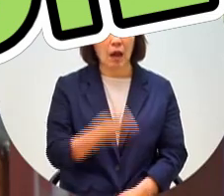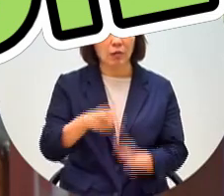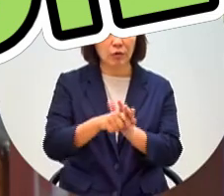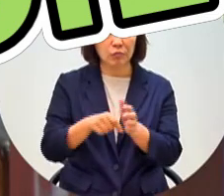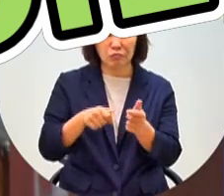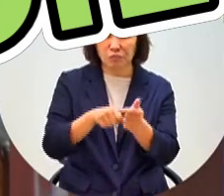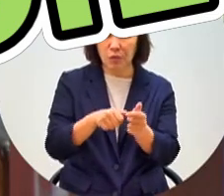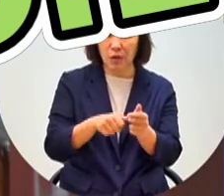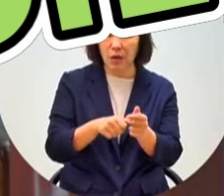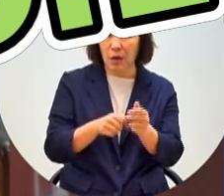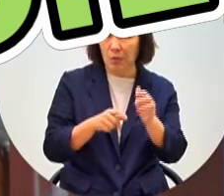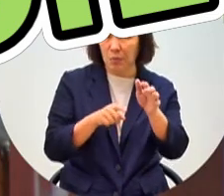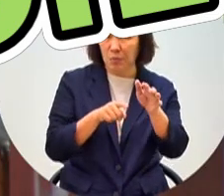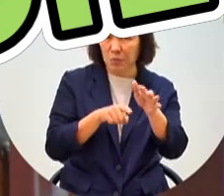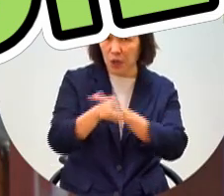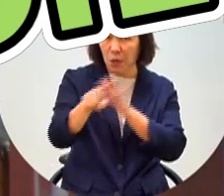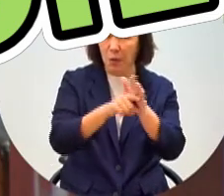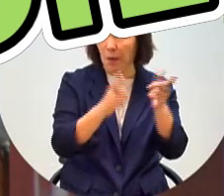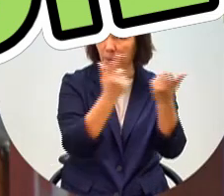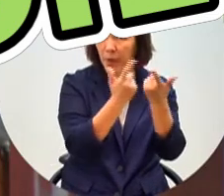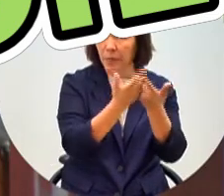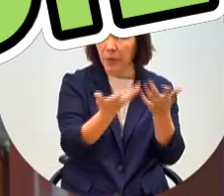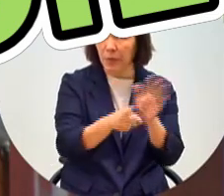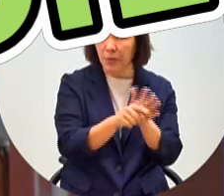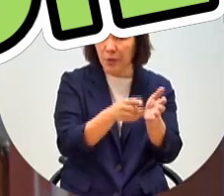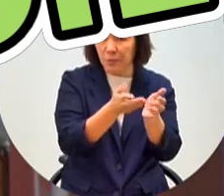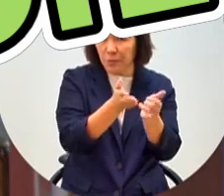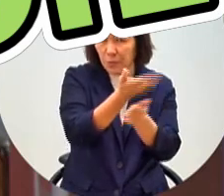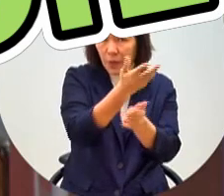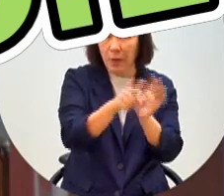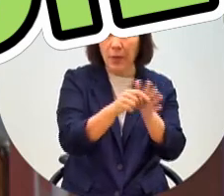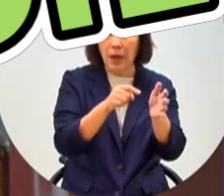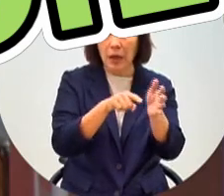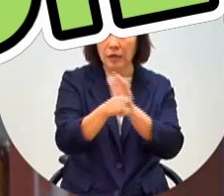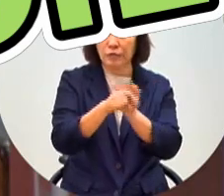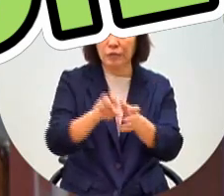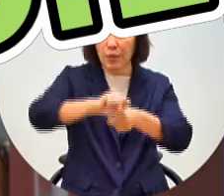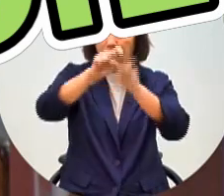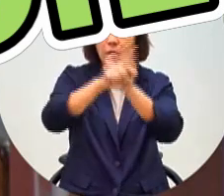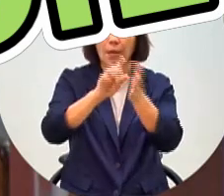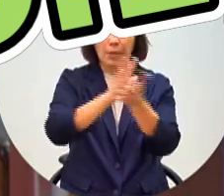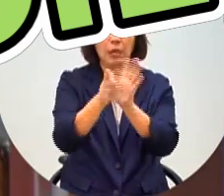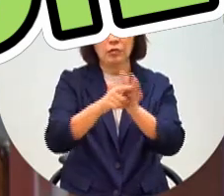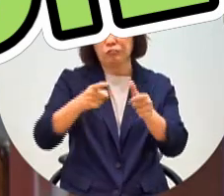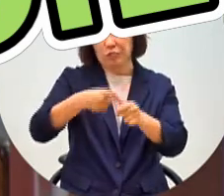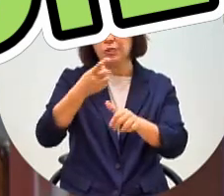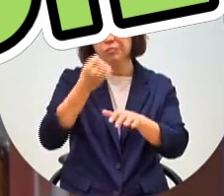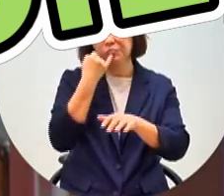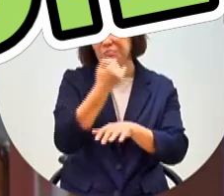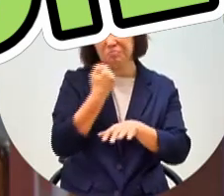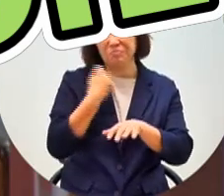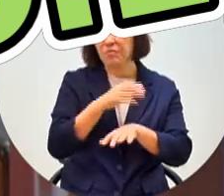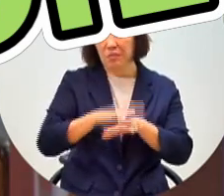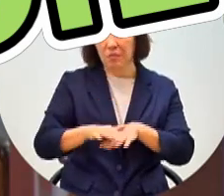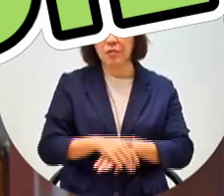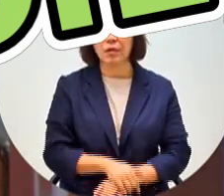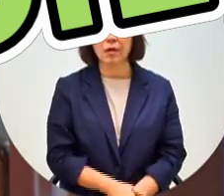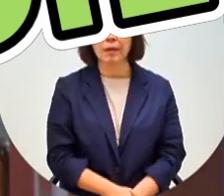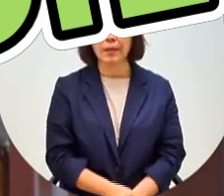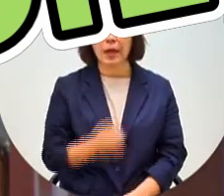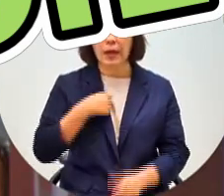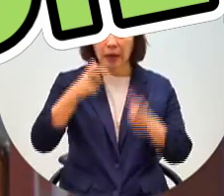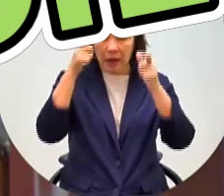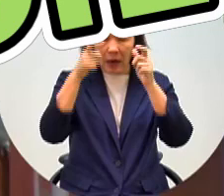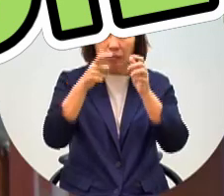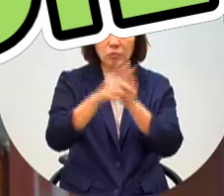部一直这样子爆发下去，我们有可能会变第一名。高雄确诊数已